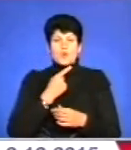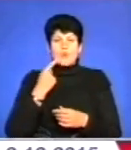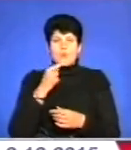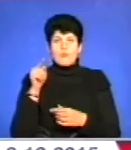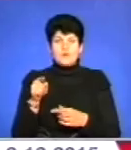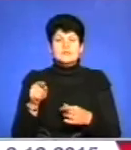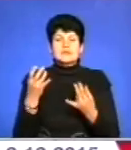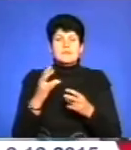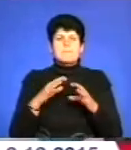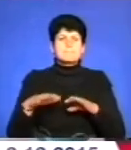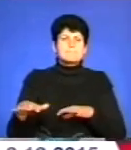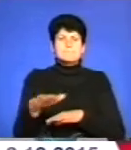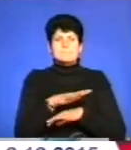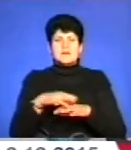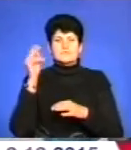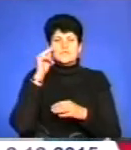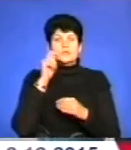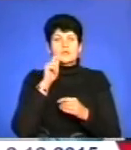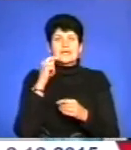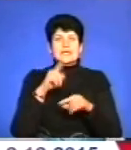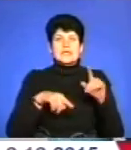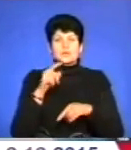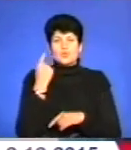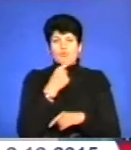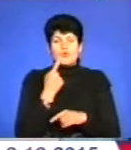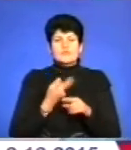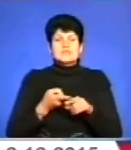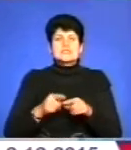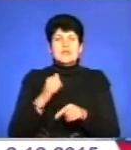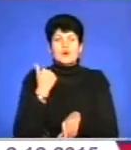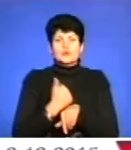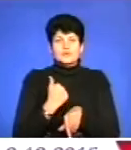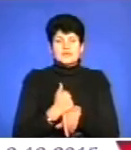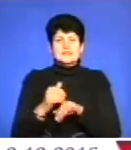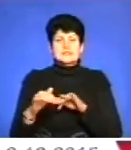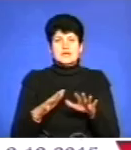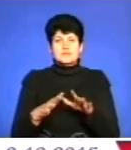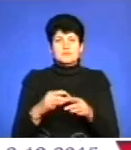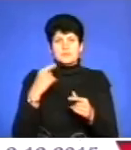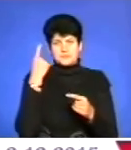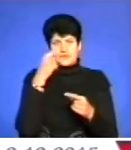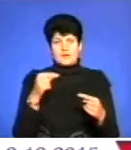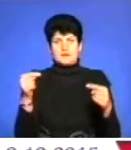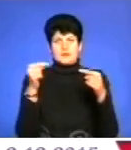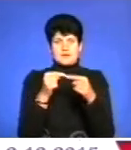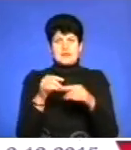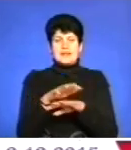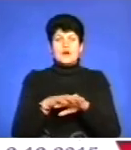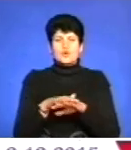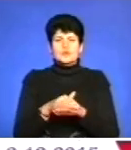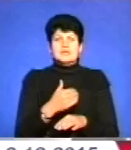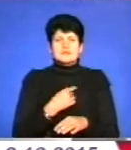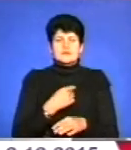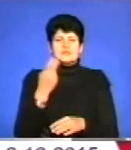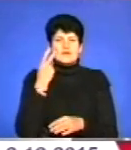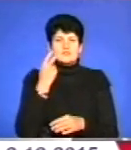зараз масово вивчати рідну мову, адже це один із основних засобів ідентифікації народу, який століттями намагалися